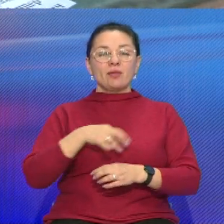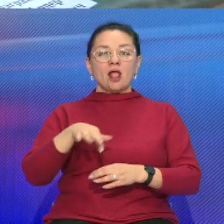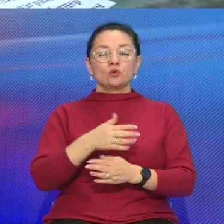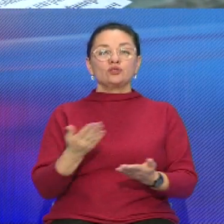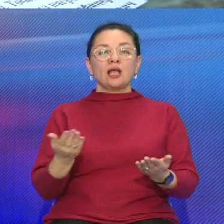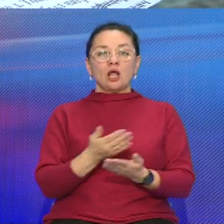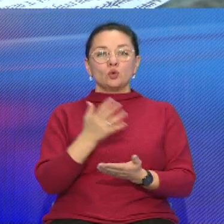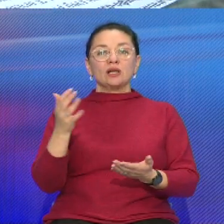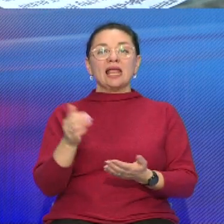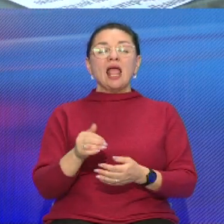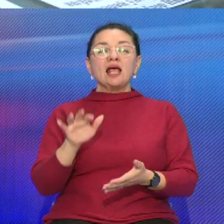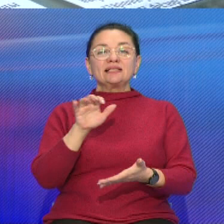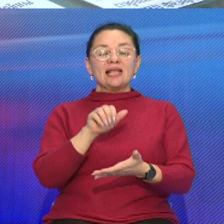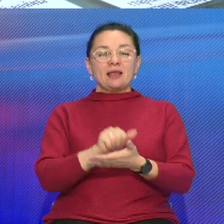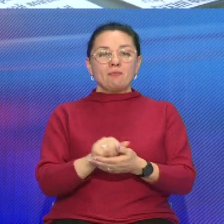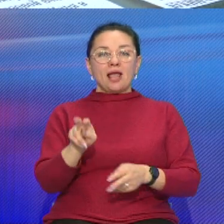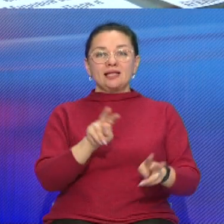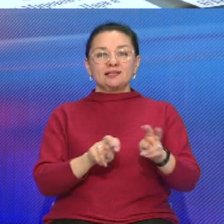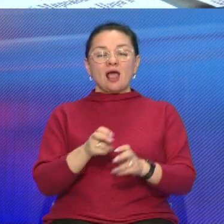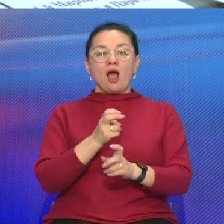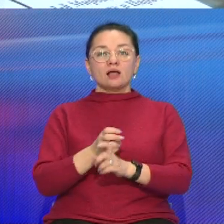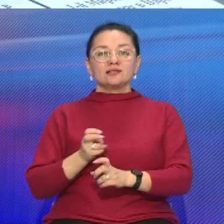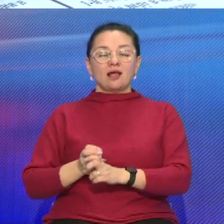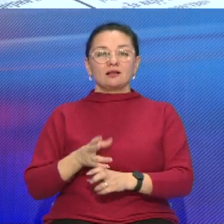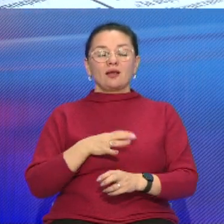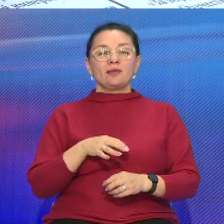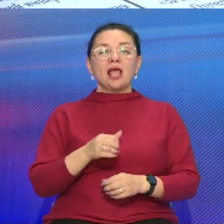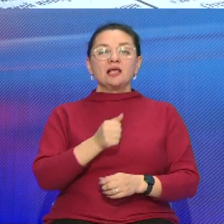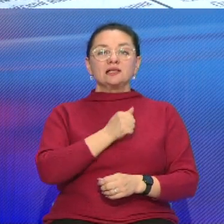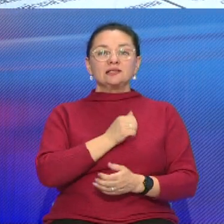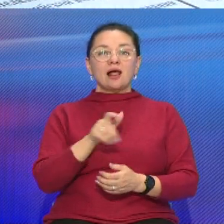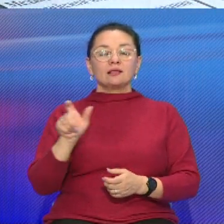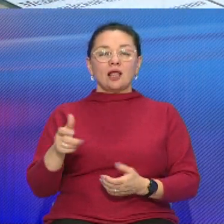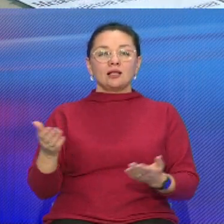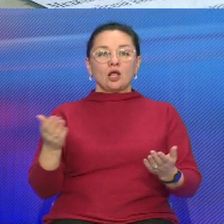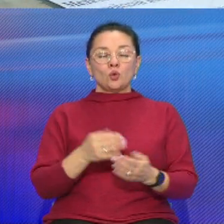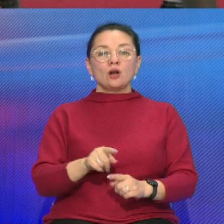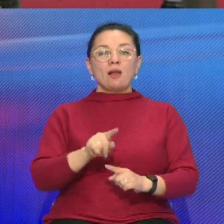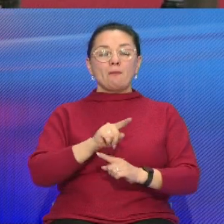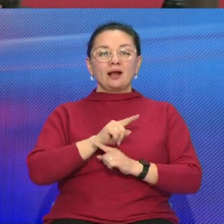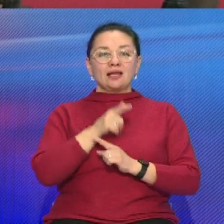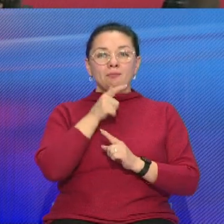и идентификацией останков солдат, которые загинули на территории Беларуси в боях